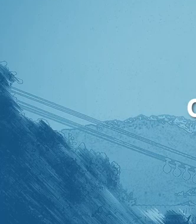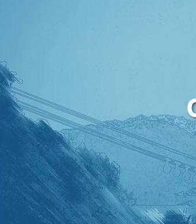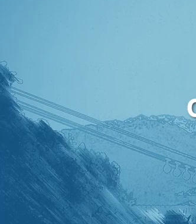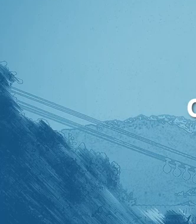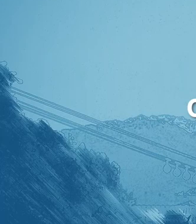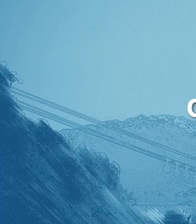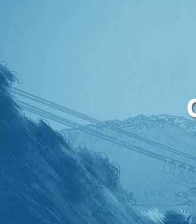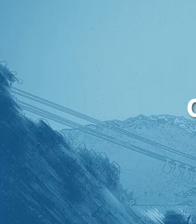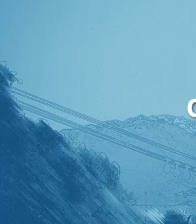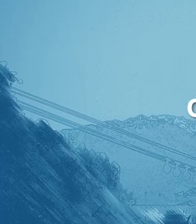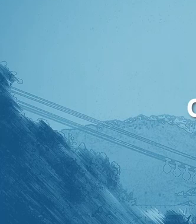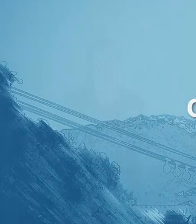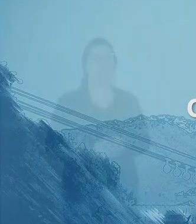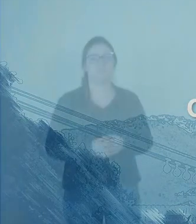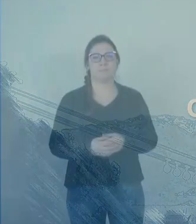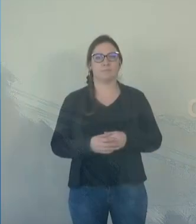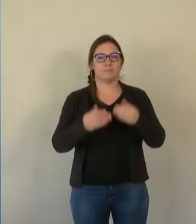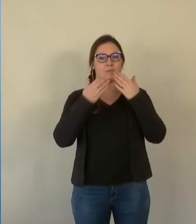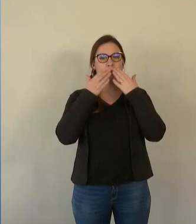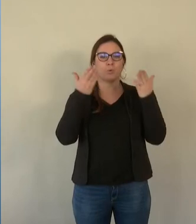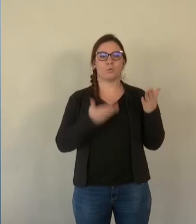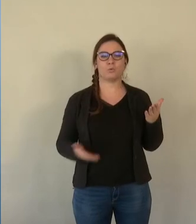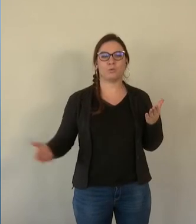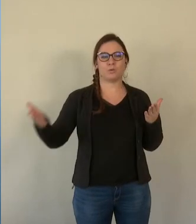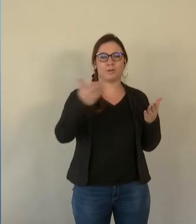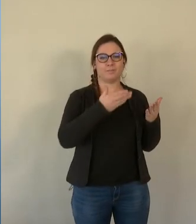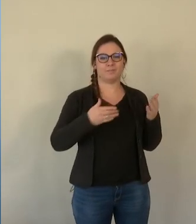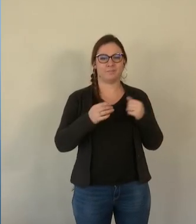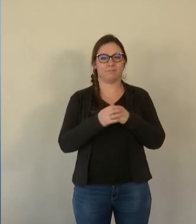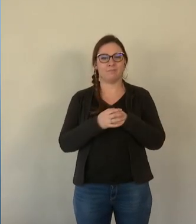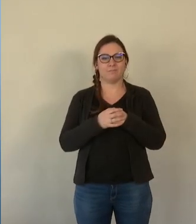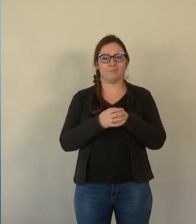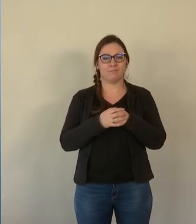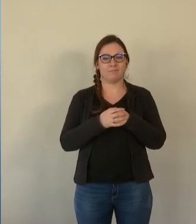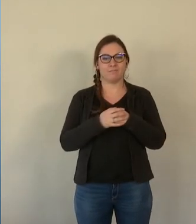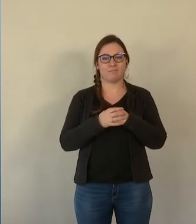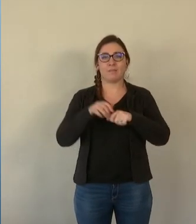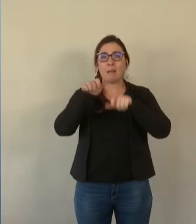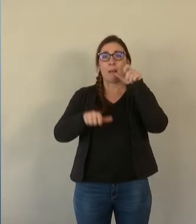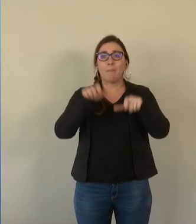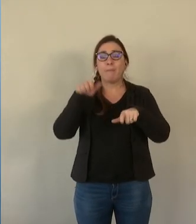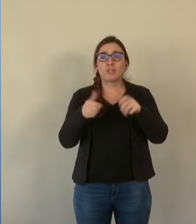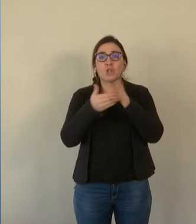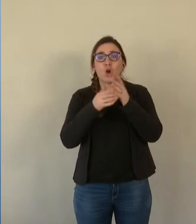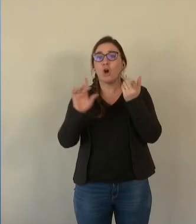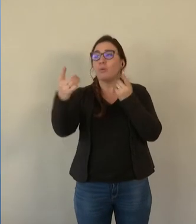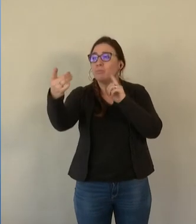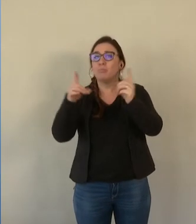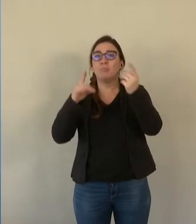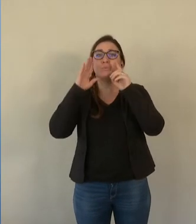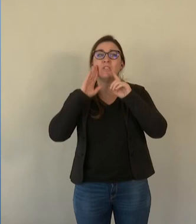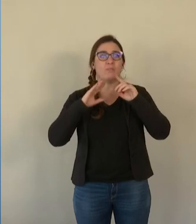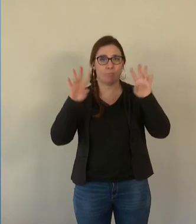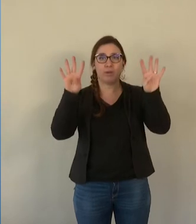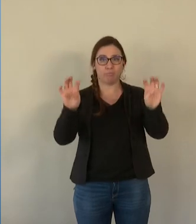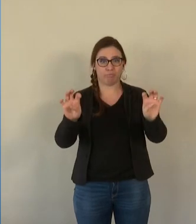bonjour à toutes et à tous Je propose au derniers qui hier debout de s'asseoir et